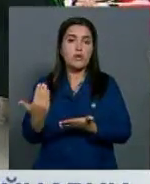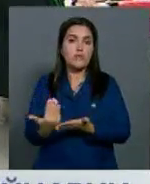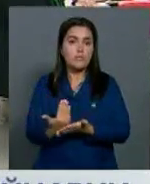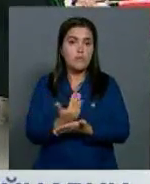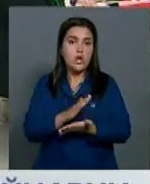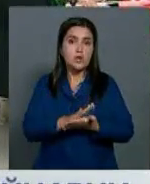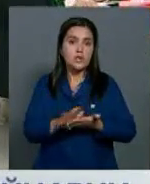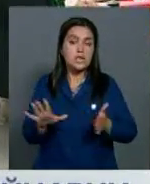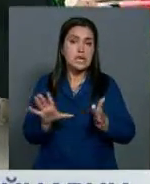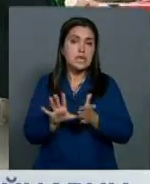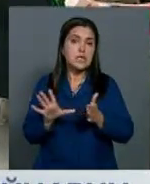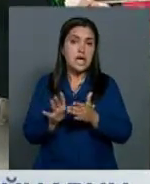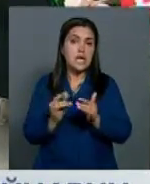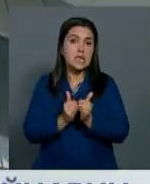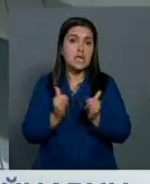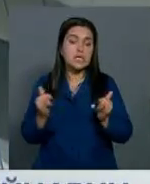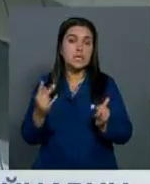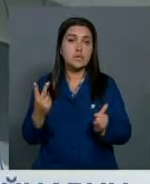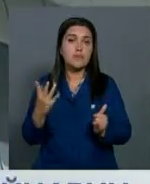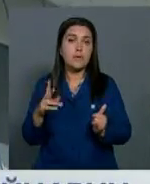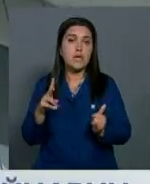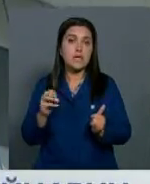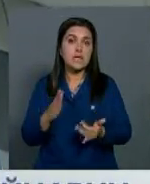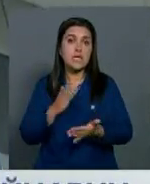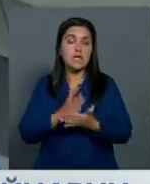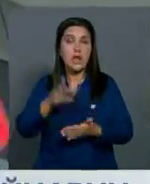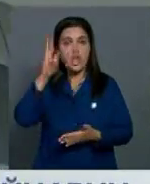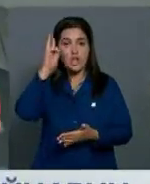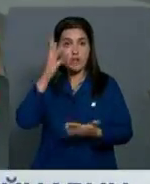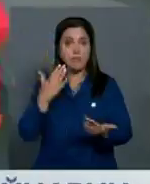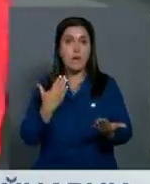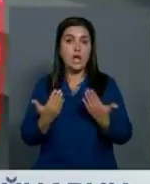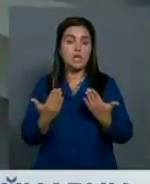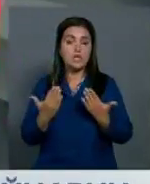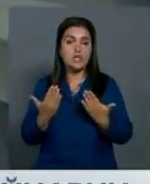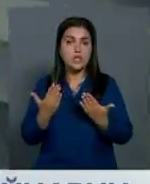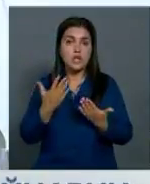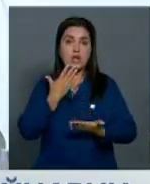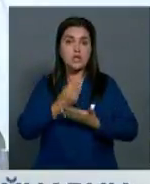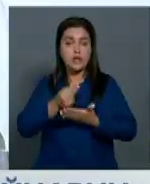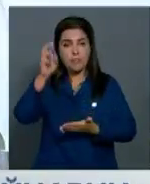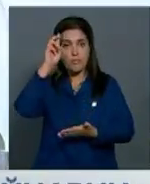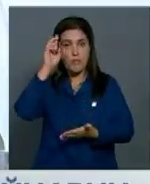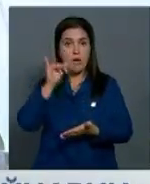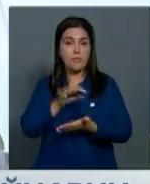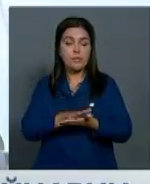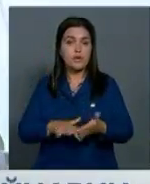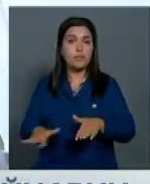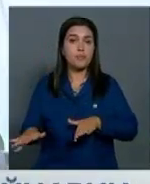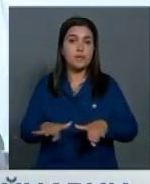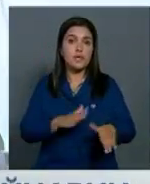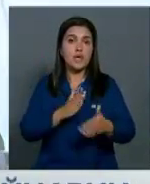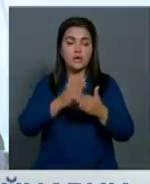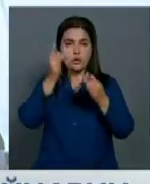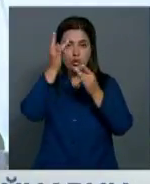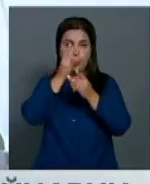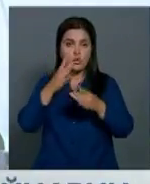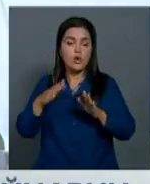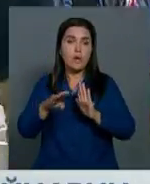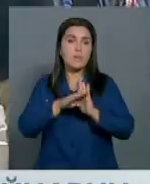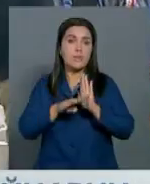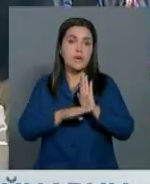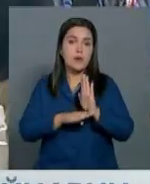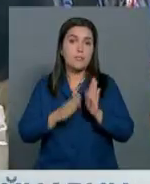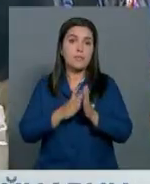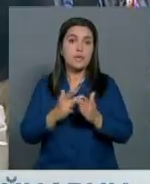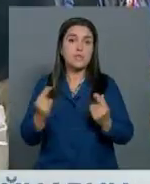и возобновляемой энергетики и отметила 25-летие дипотношений между нашими странами. Продолжилось мероприятие насыщенной культурной программой.